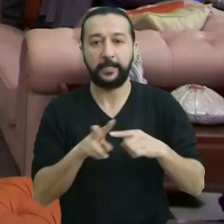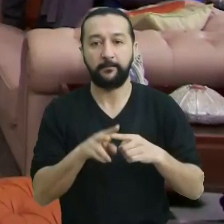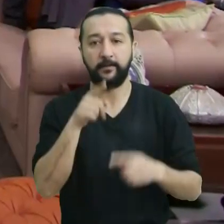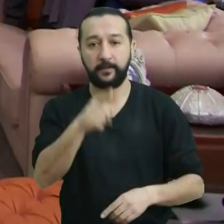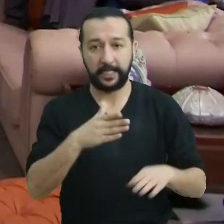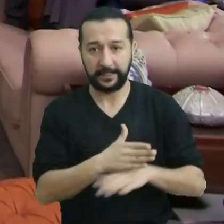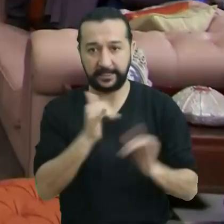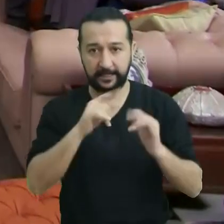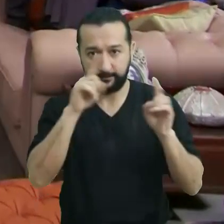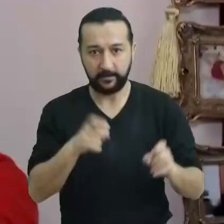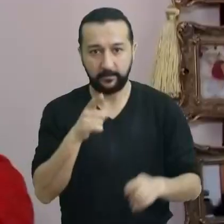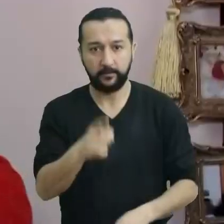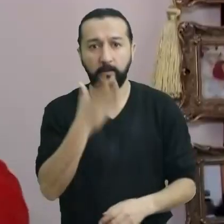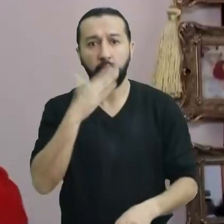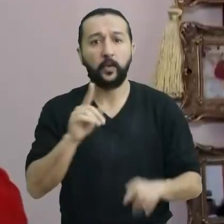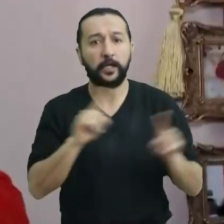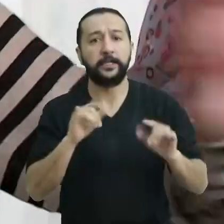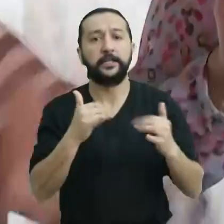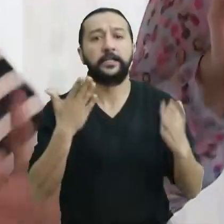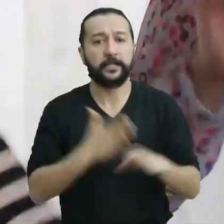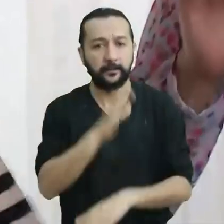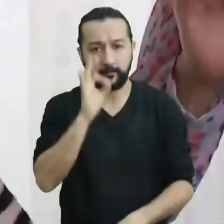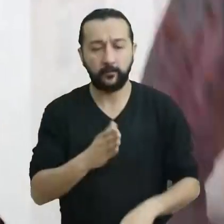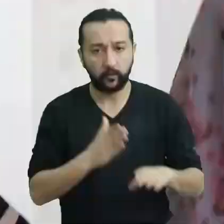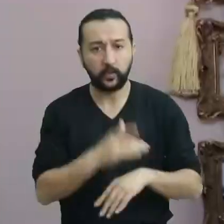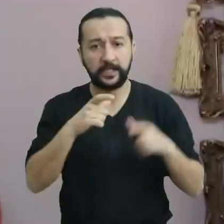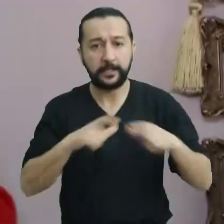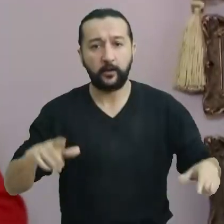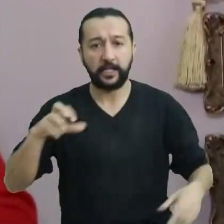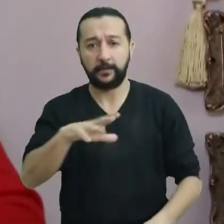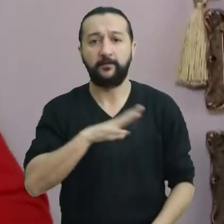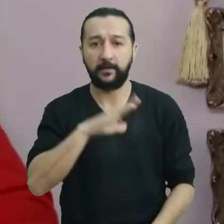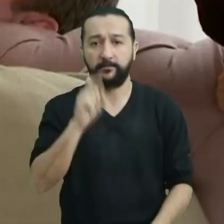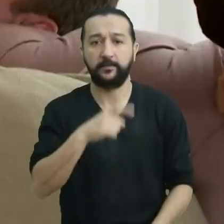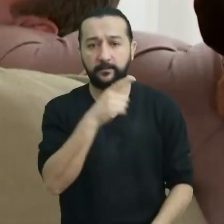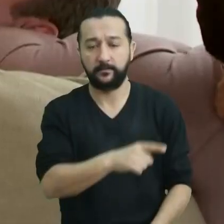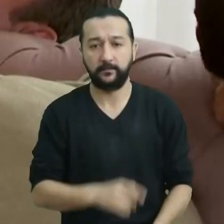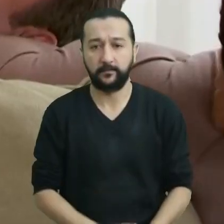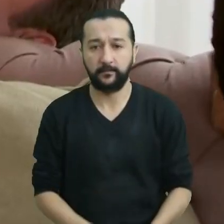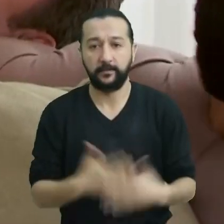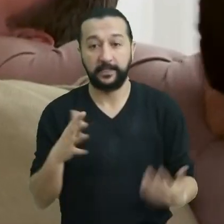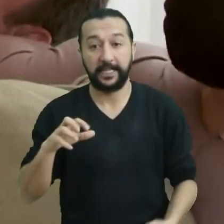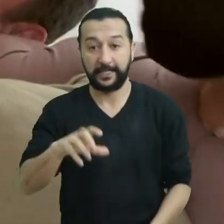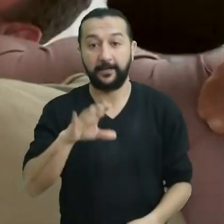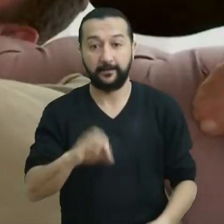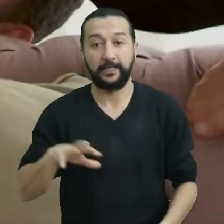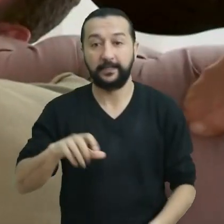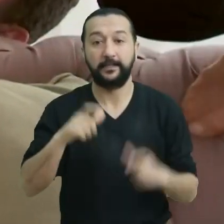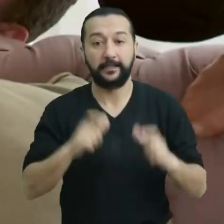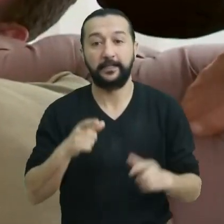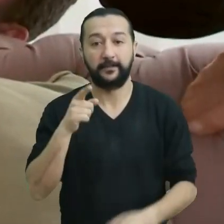Kemal'im, gerçekten şaka mı? Ya yok Sebil, hakikaten. Salonda tarantula varmış ya. Sarp elini kanepenin altına sokmuş.